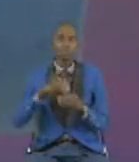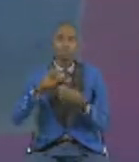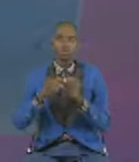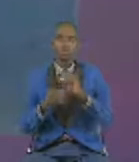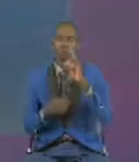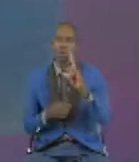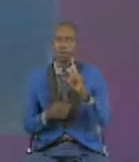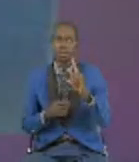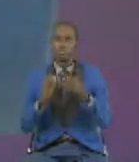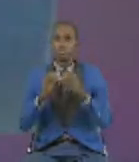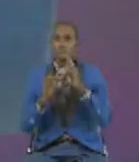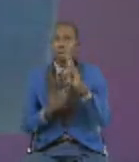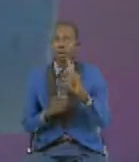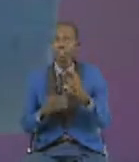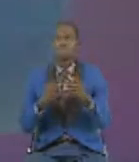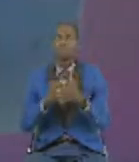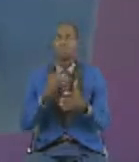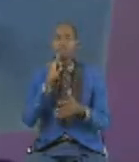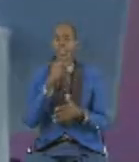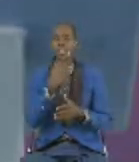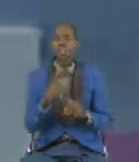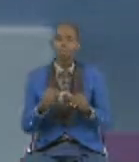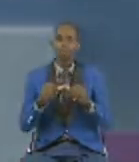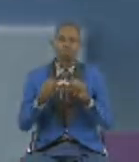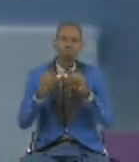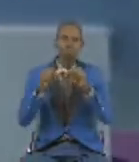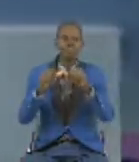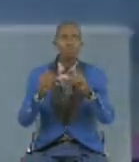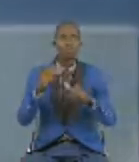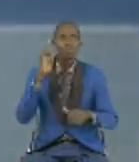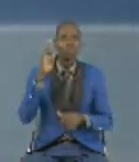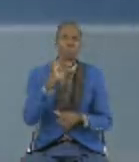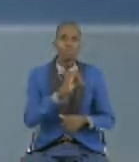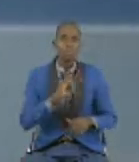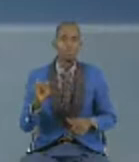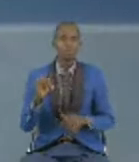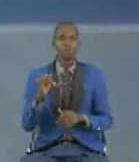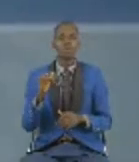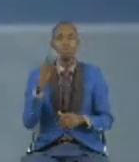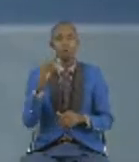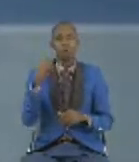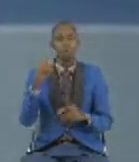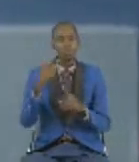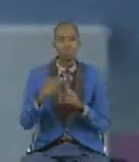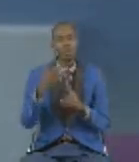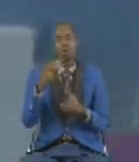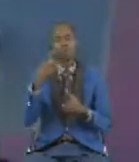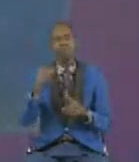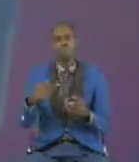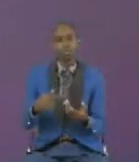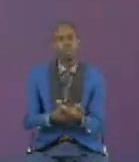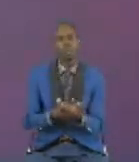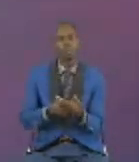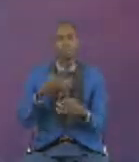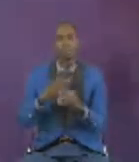Premier point. La prédication persistante de la parole de l'Évangile. Actes